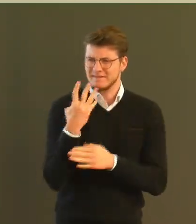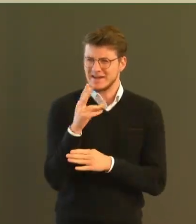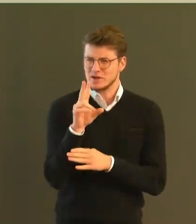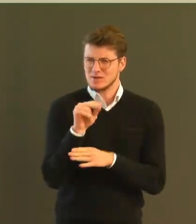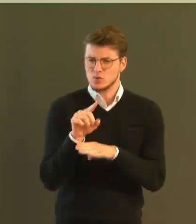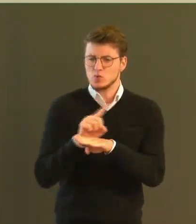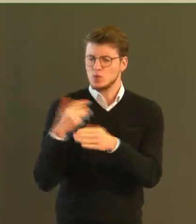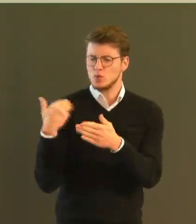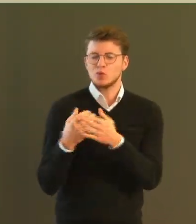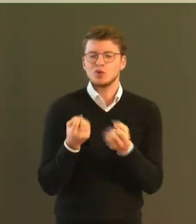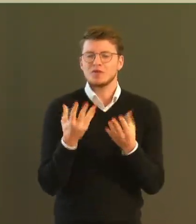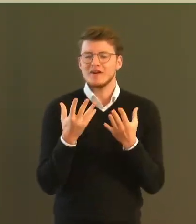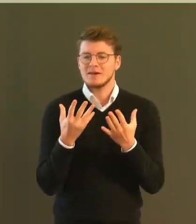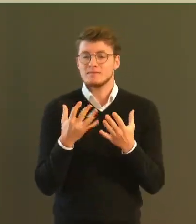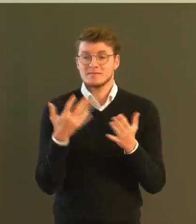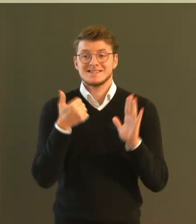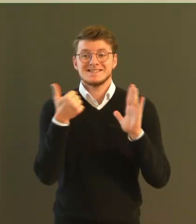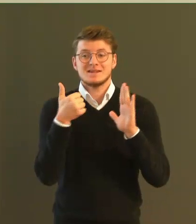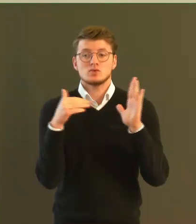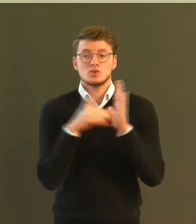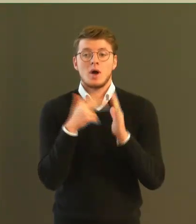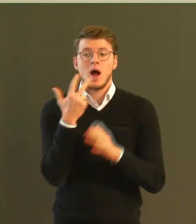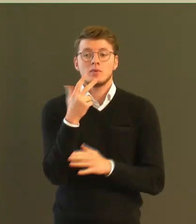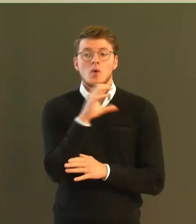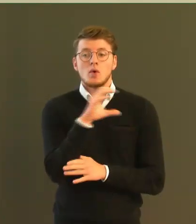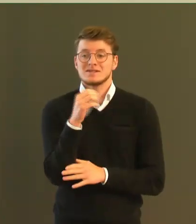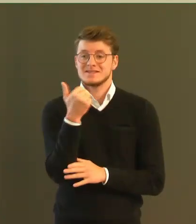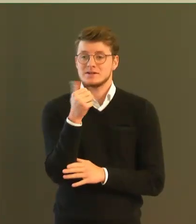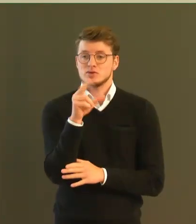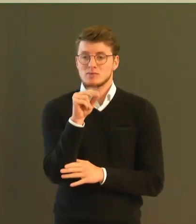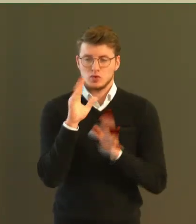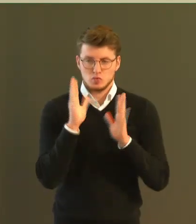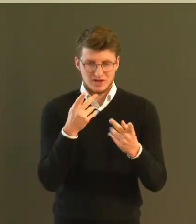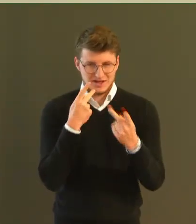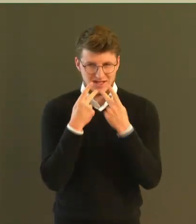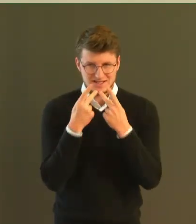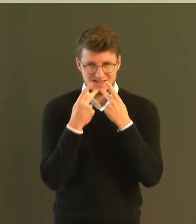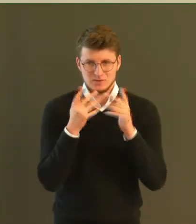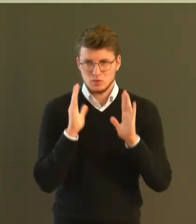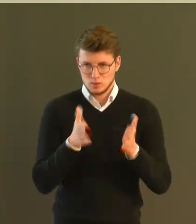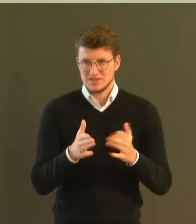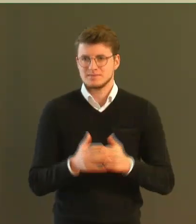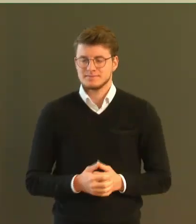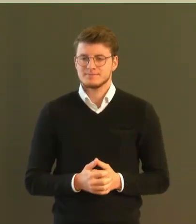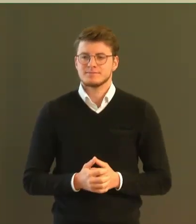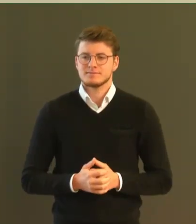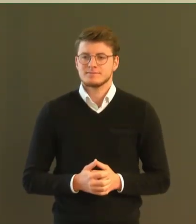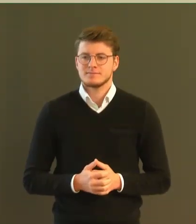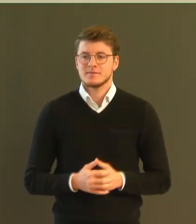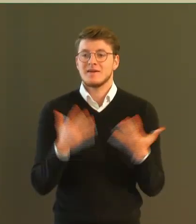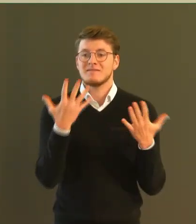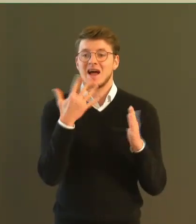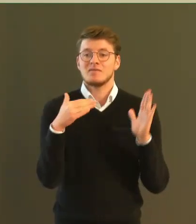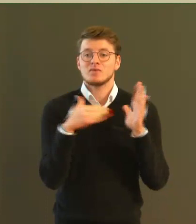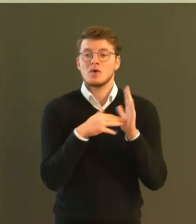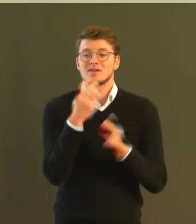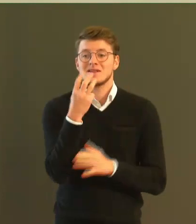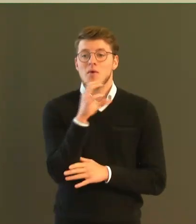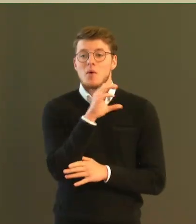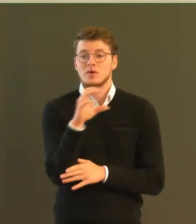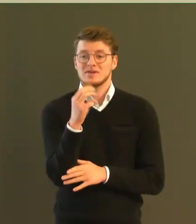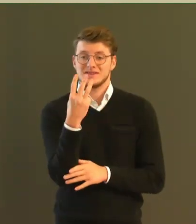ce stage est attendu cet été rapporté dans nos rêves de riom d'austrian et